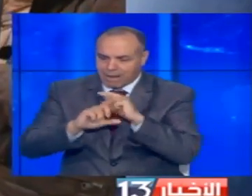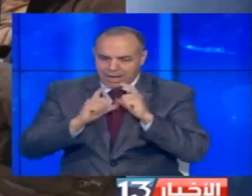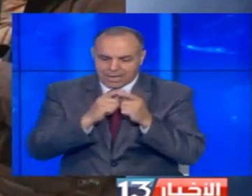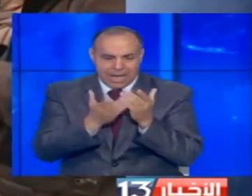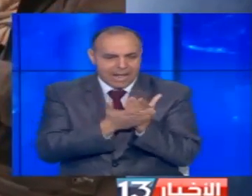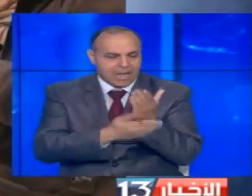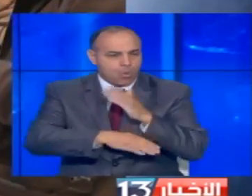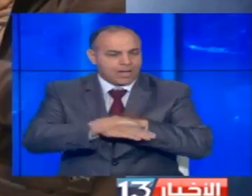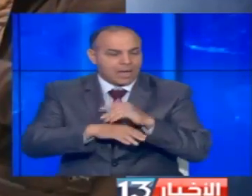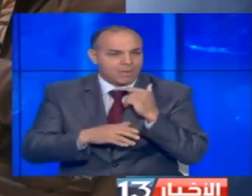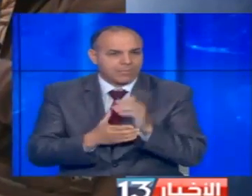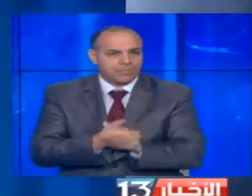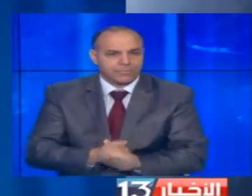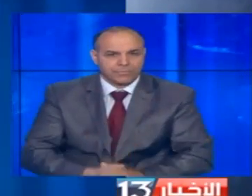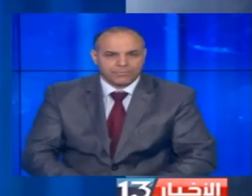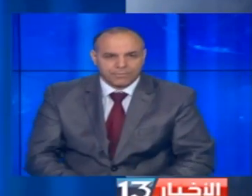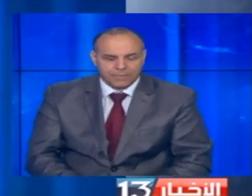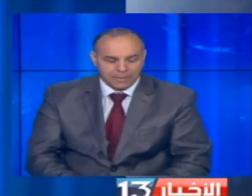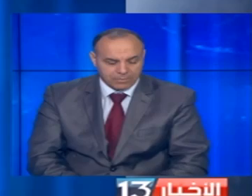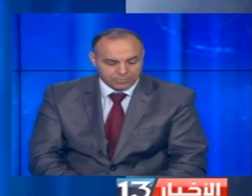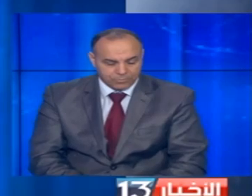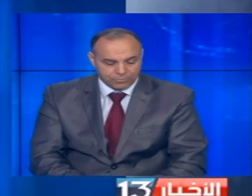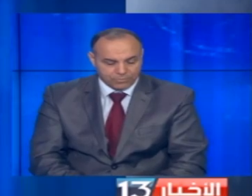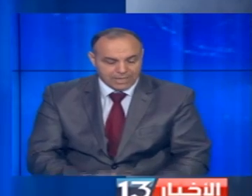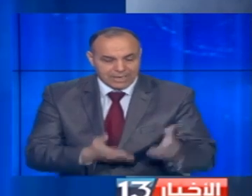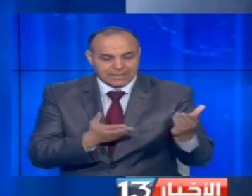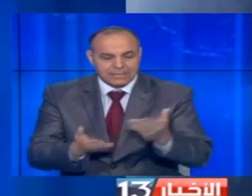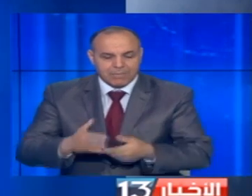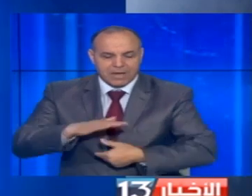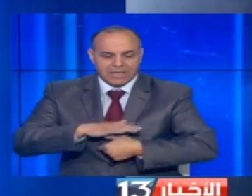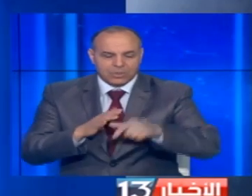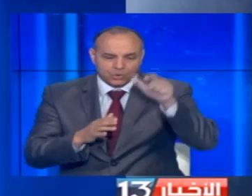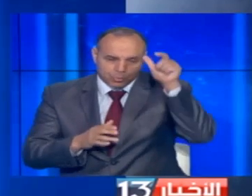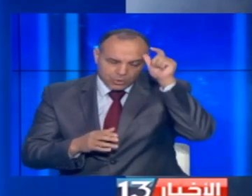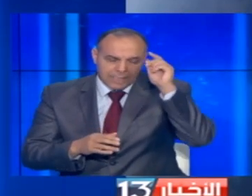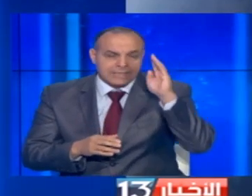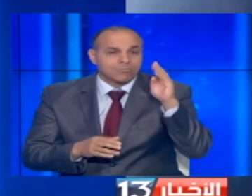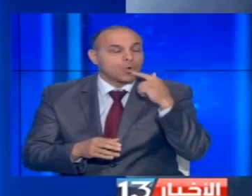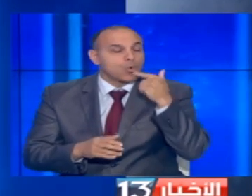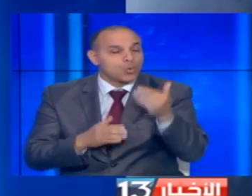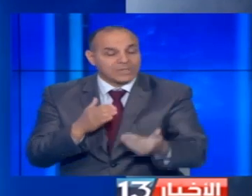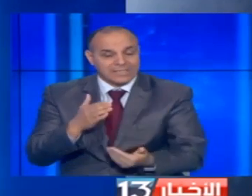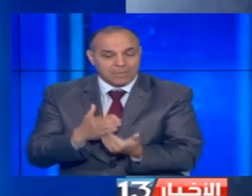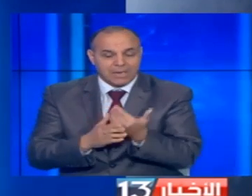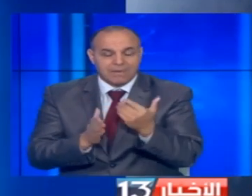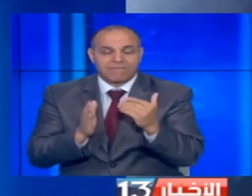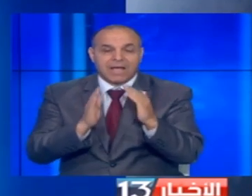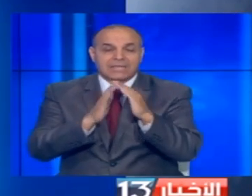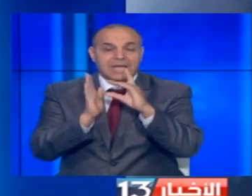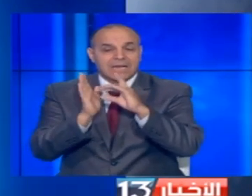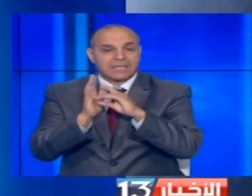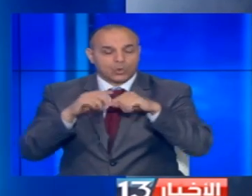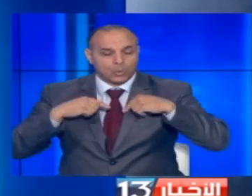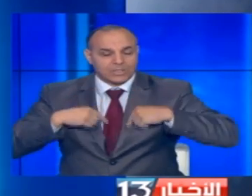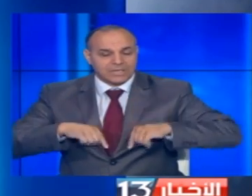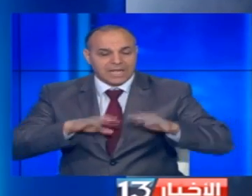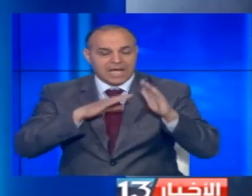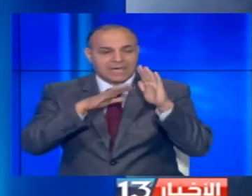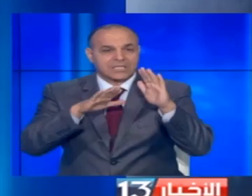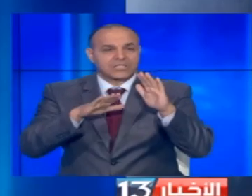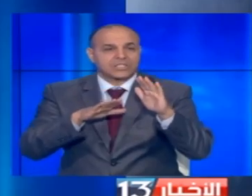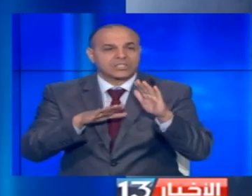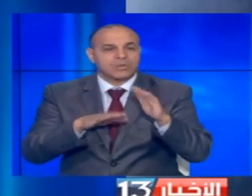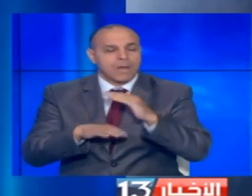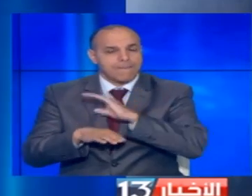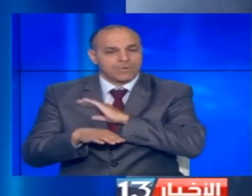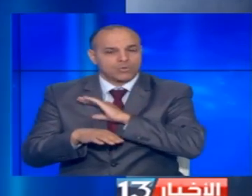الحقيقه والكرامه استقبل رئيس ال الموريه الباجي قايد السبسي صباح اليوم بقصر قرطاج وزير الخارجيه وشؤون